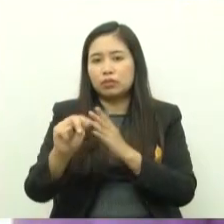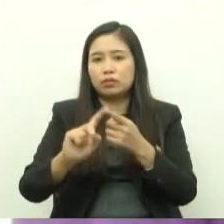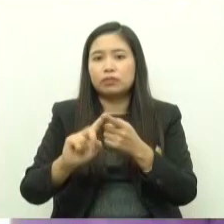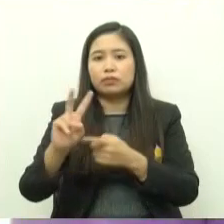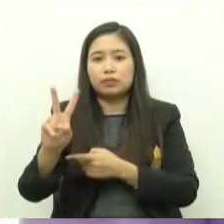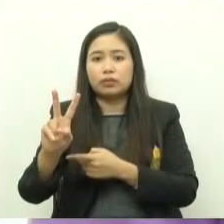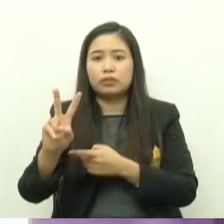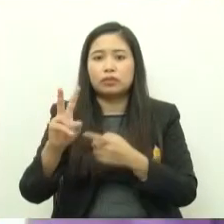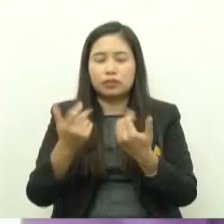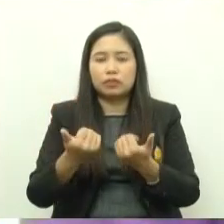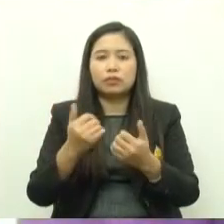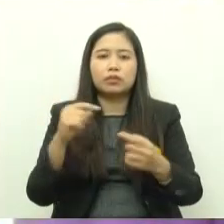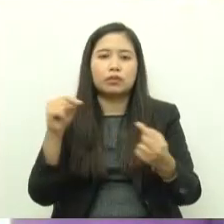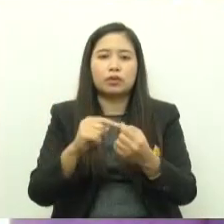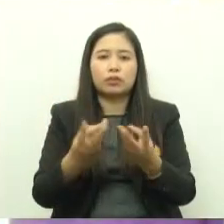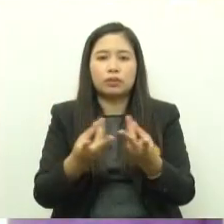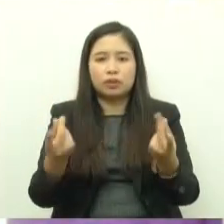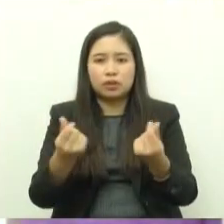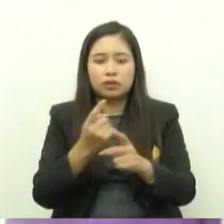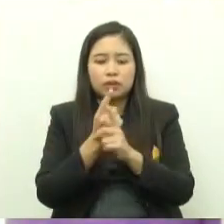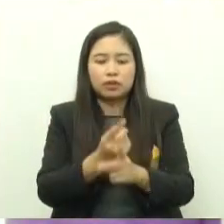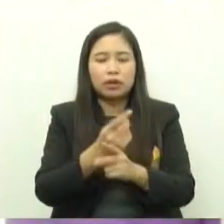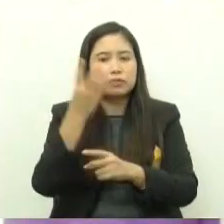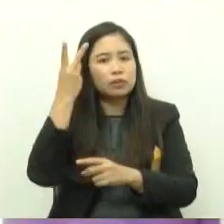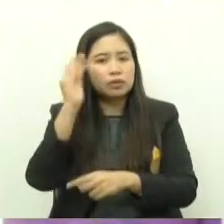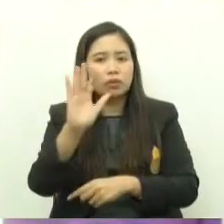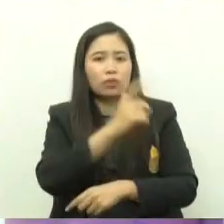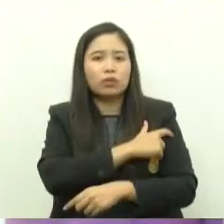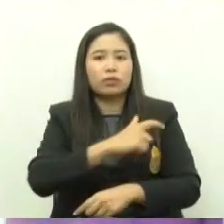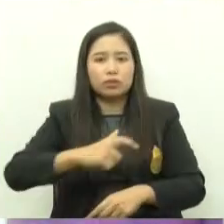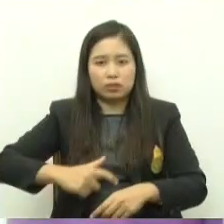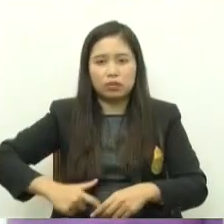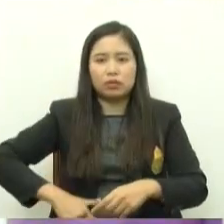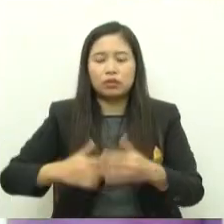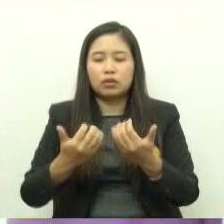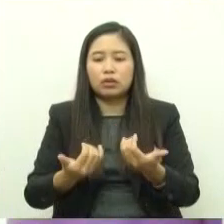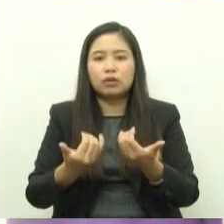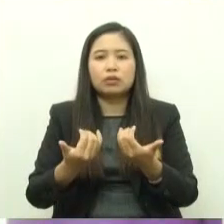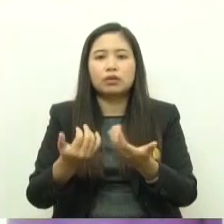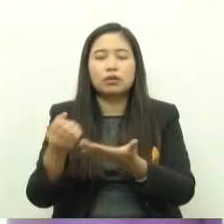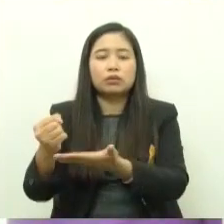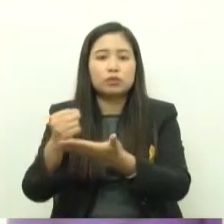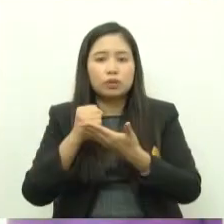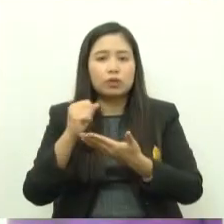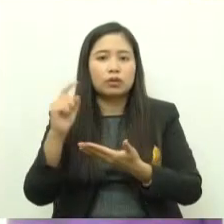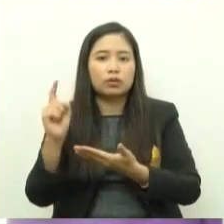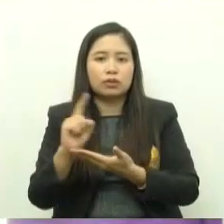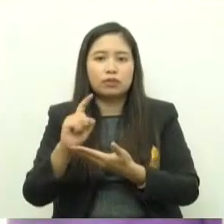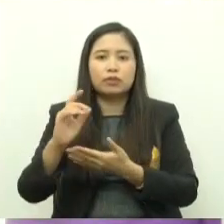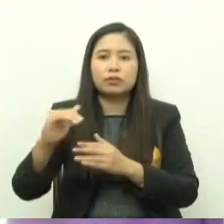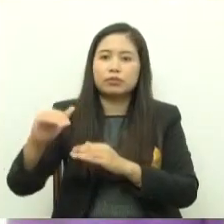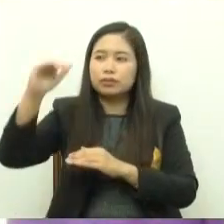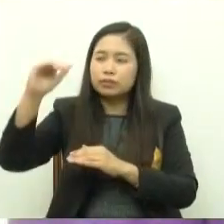นั้นเป็นพื้นที่ในโครงการตามพระราชดำริด้วยนะคะเราได้รับความอนุเคราะห์นะคะจากผู้ใหญ่